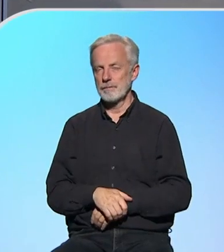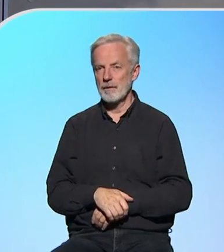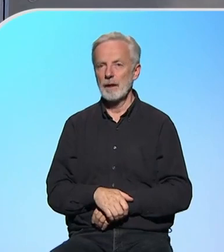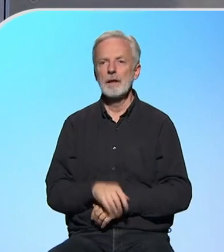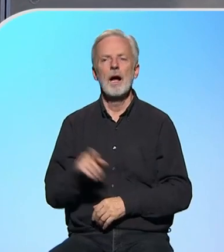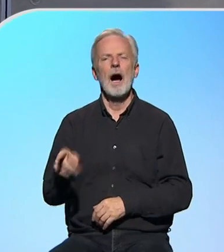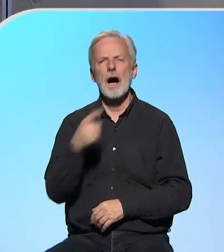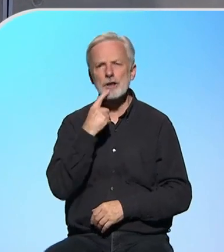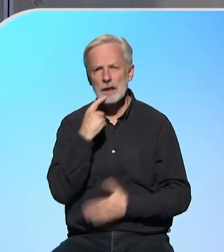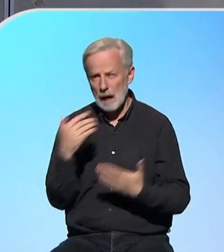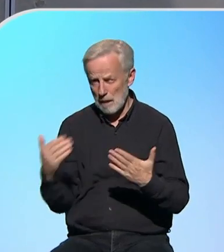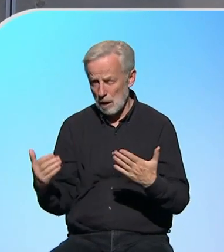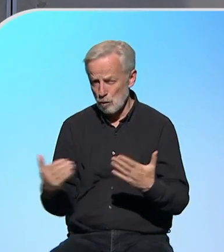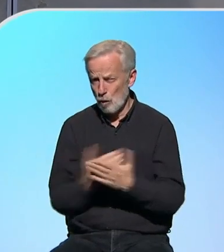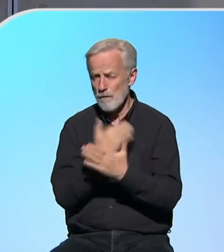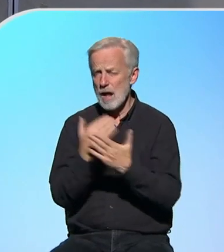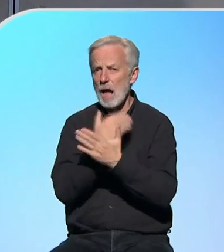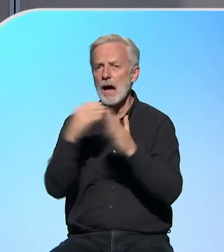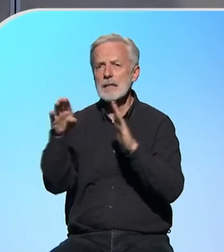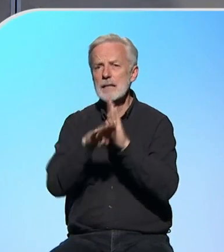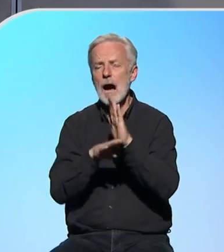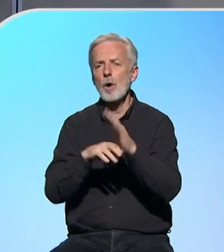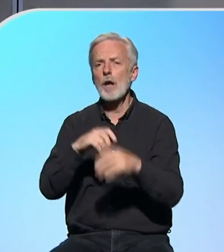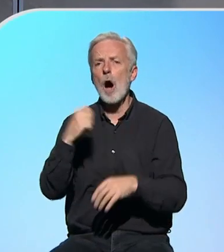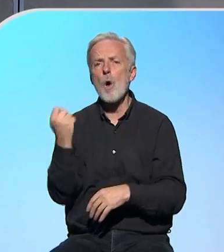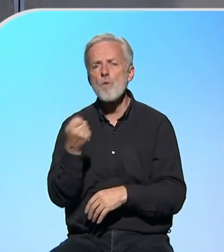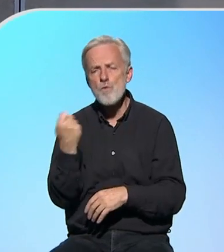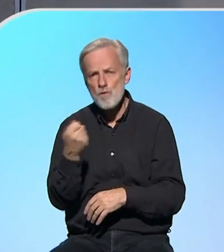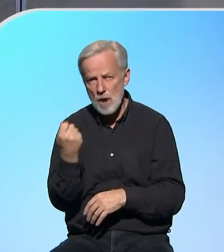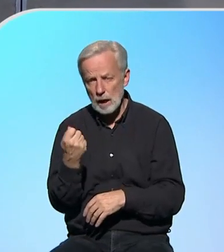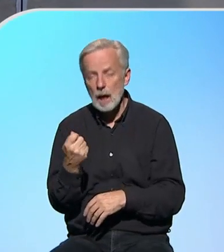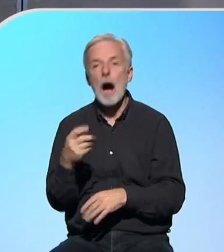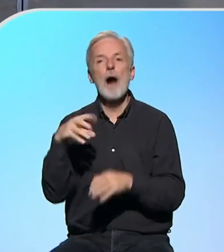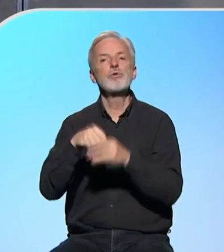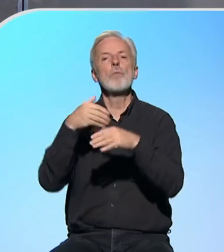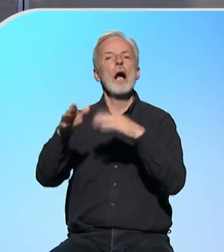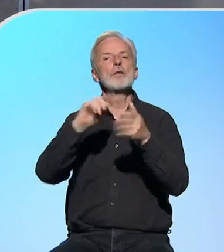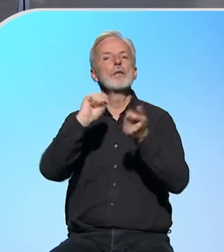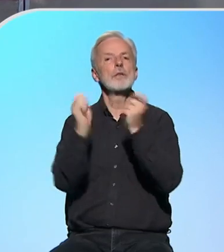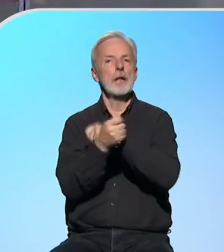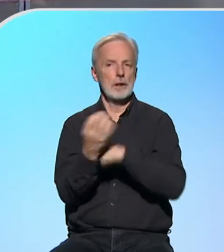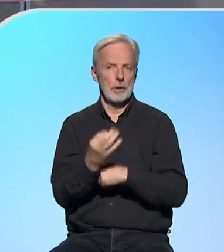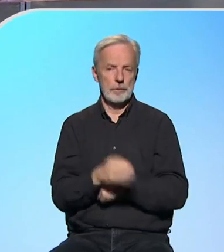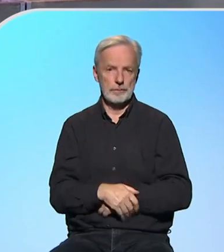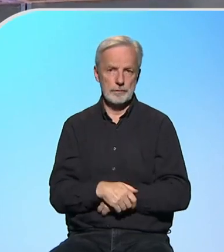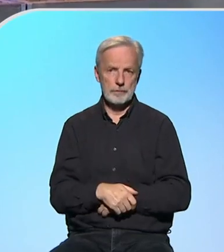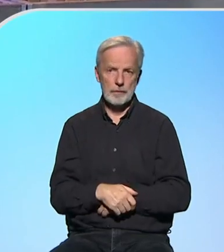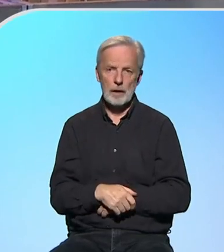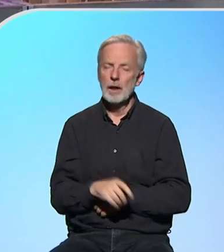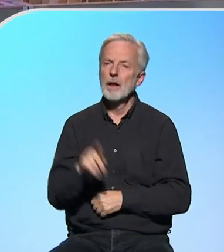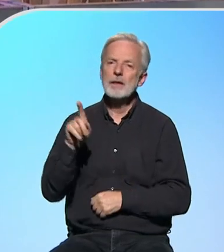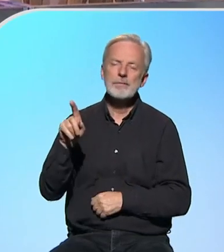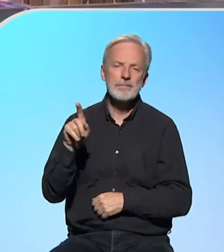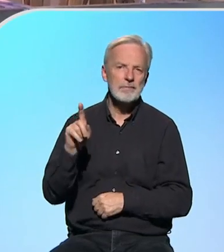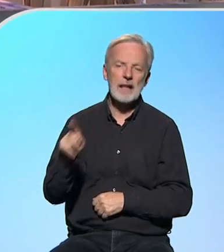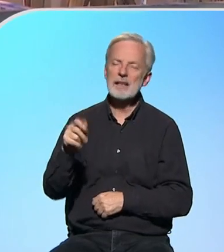novele zákona o úvěru. Jaké jsou tam ještě změny? Je to jediná změna nebo něco další? Je to v podstatě asi ta klíčová změna,